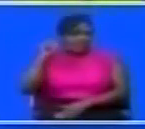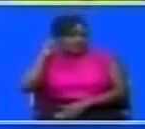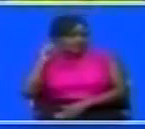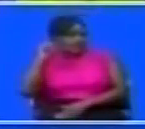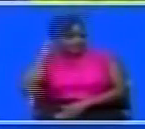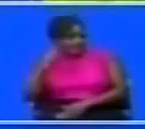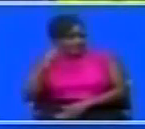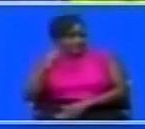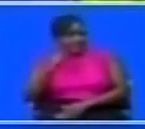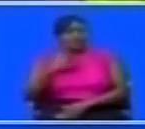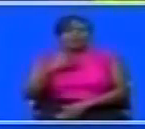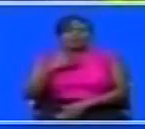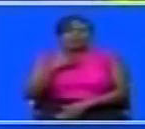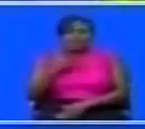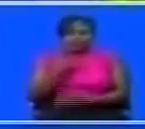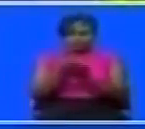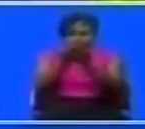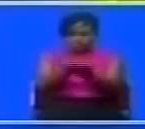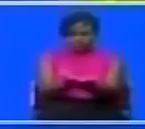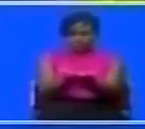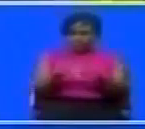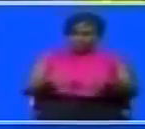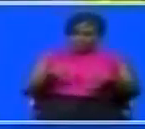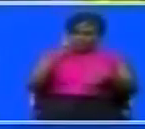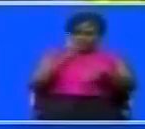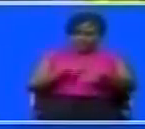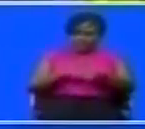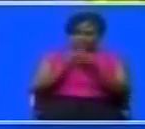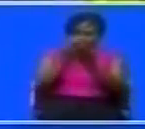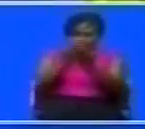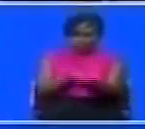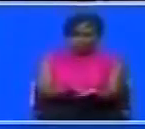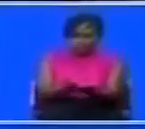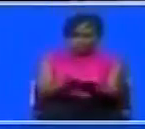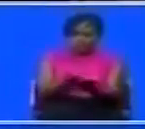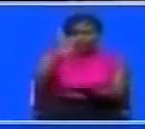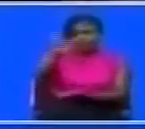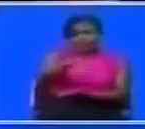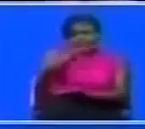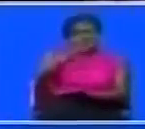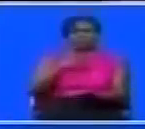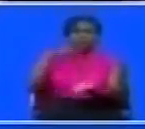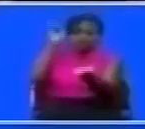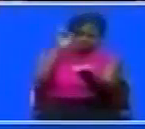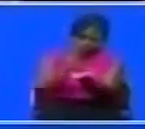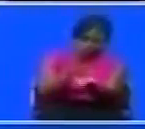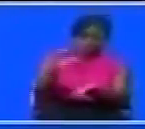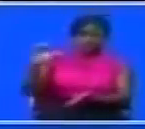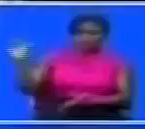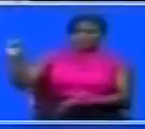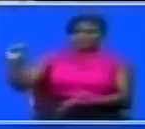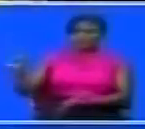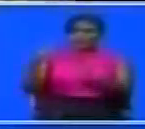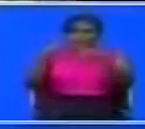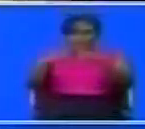Keter anachonga shoka la Waiguru ambalo anasubiri muda kuwadia ili kuliangusha katika bunge kwa mpango wa kumwondoa waziri wa Waiguru.